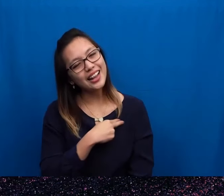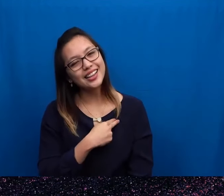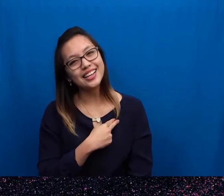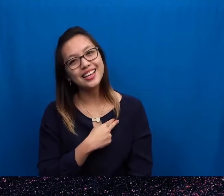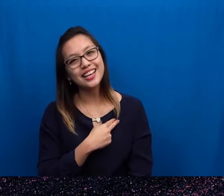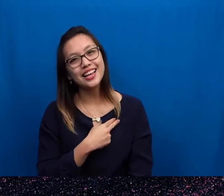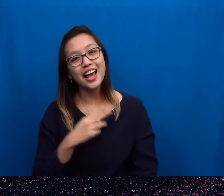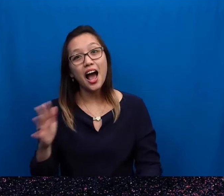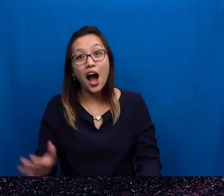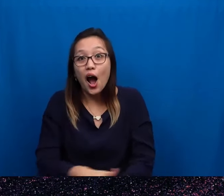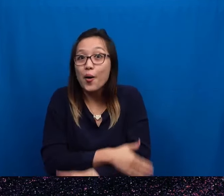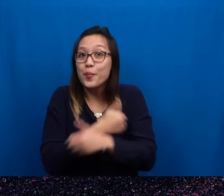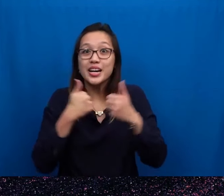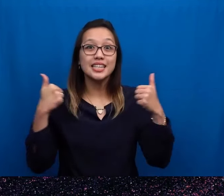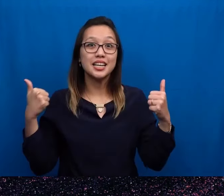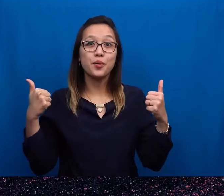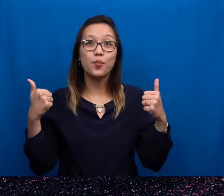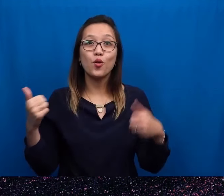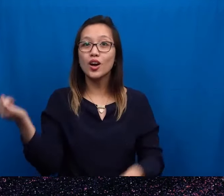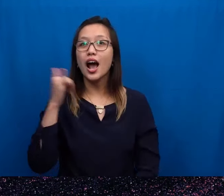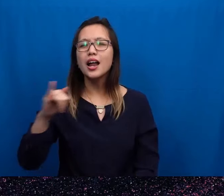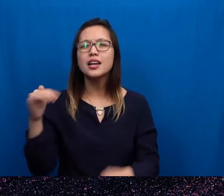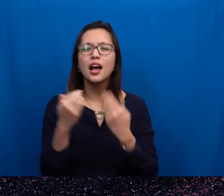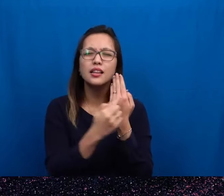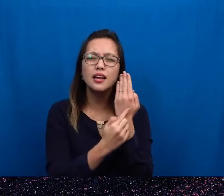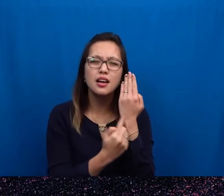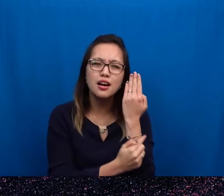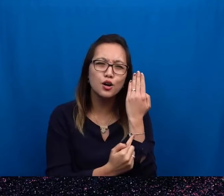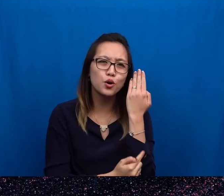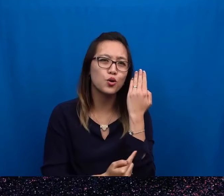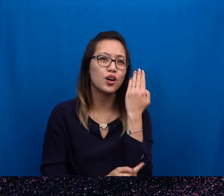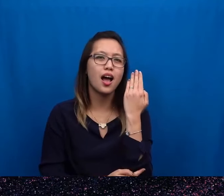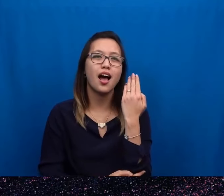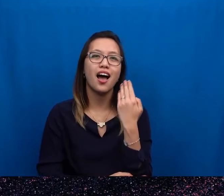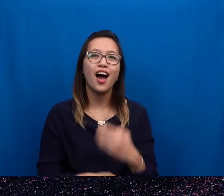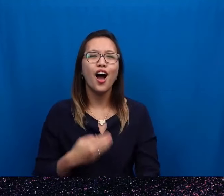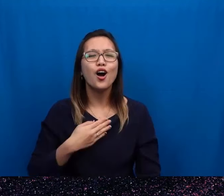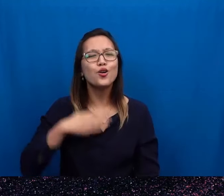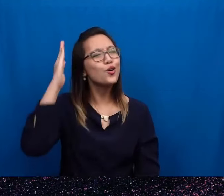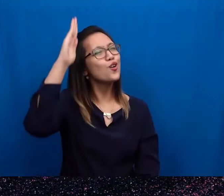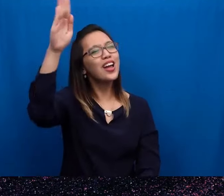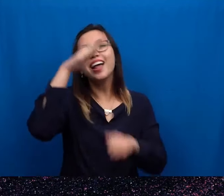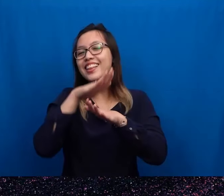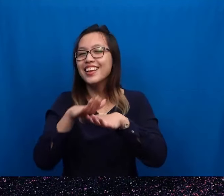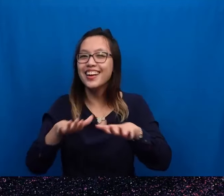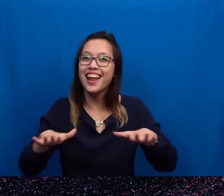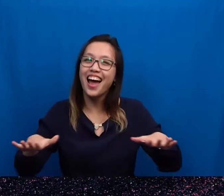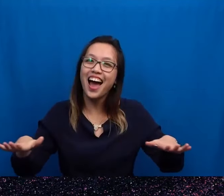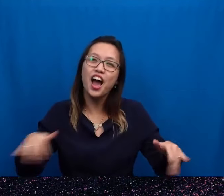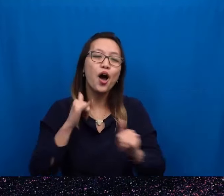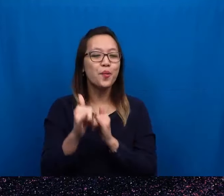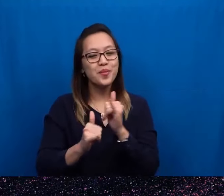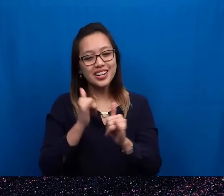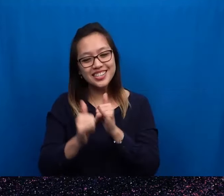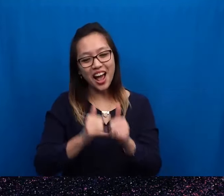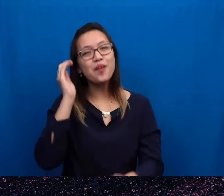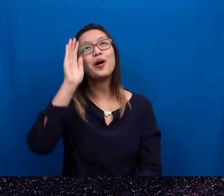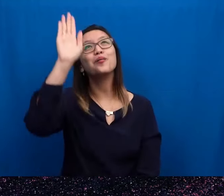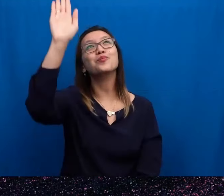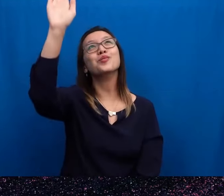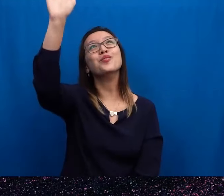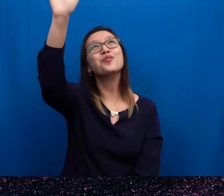memulihkan hati, menyembuhkan yang terluka. Ku kan tenang